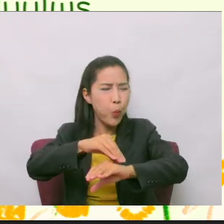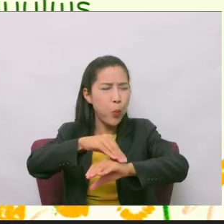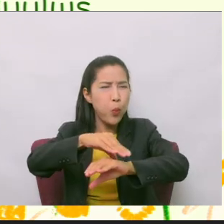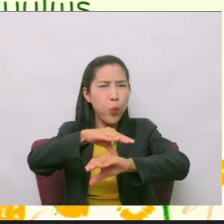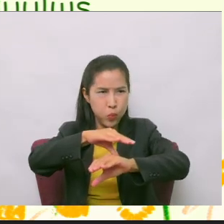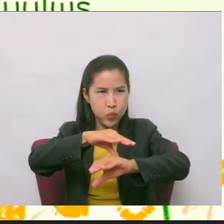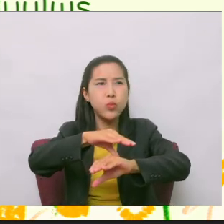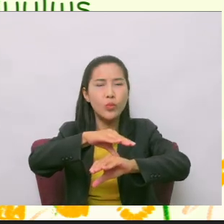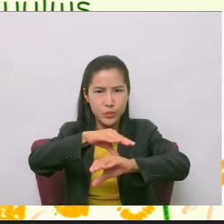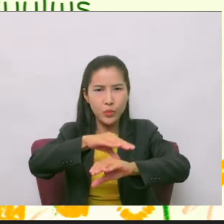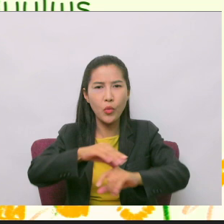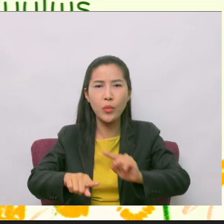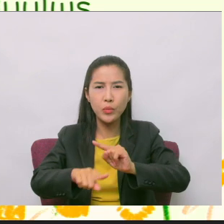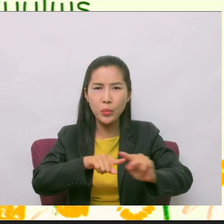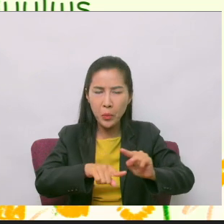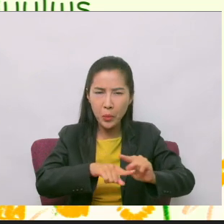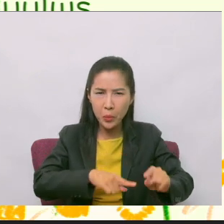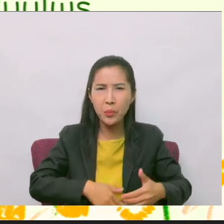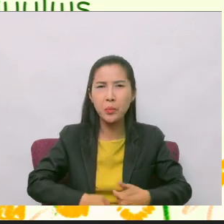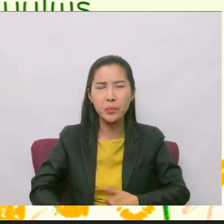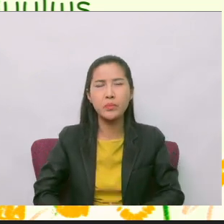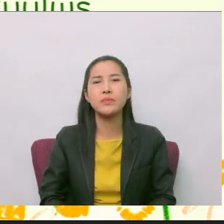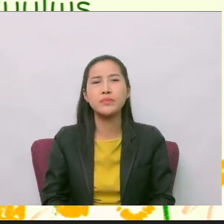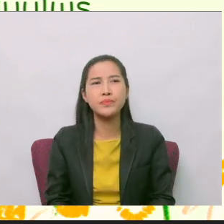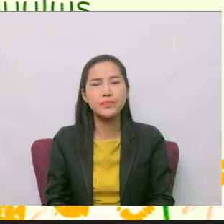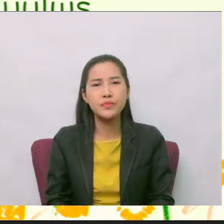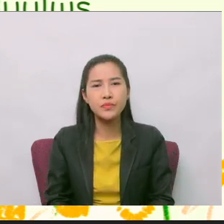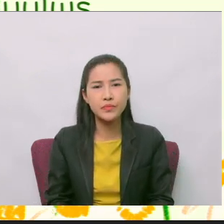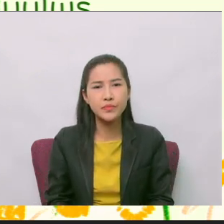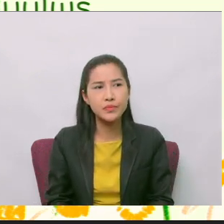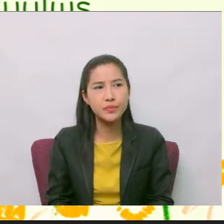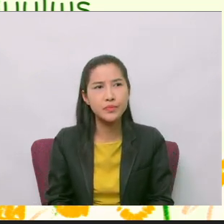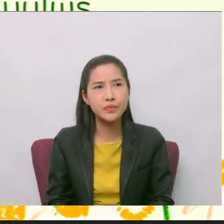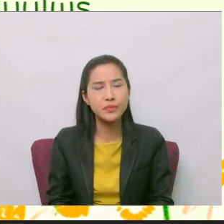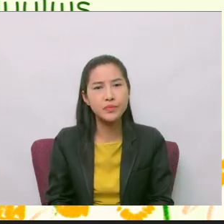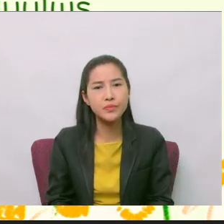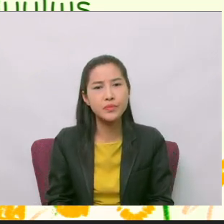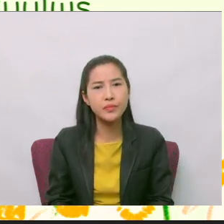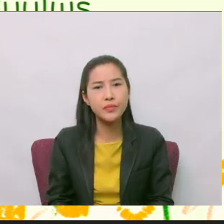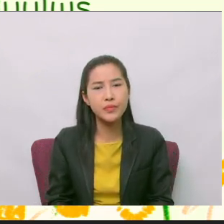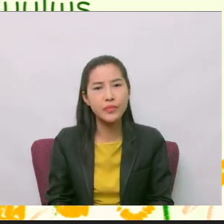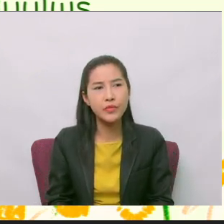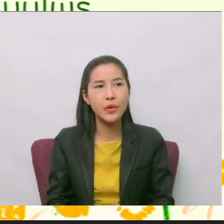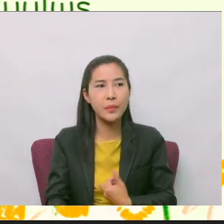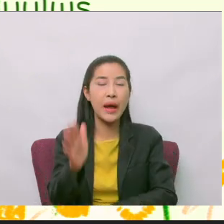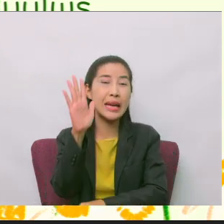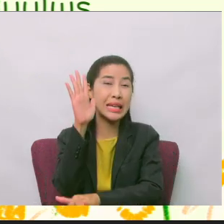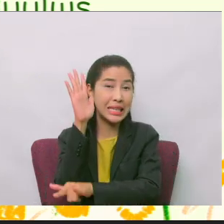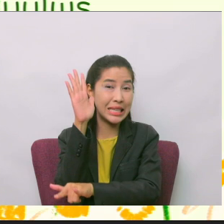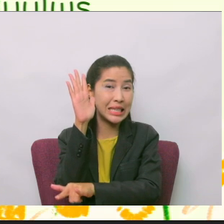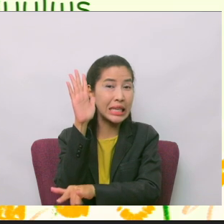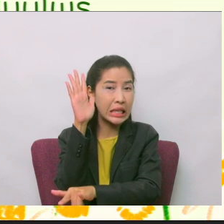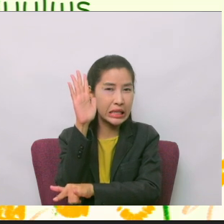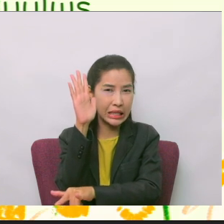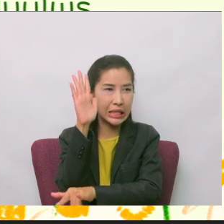ร่วมกันกับตะไคร้นะคะต่อไปขมิ้นชันนะคะขมิ้นชันเมื่อสักครู่นี้ที่ได้พูดไปเนาะนะคะก็คือในเรื่อง